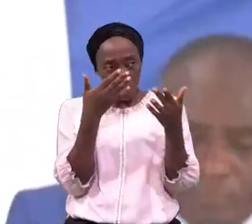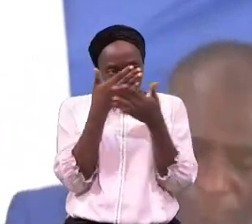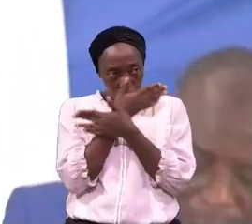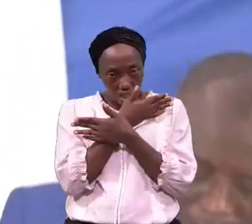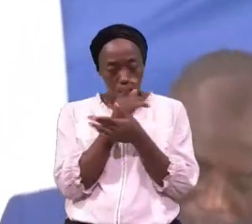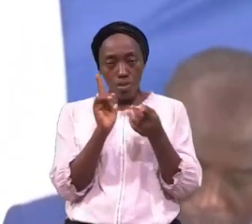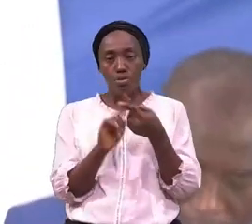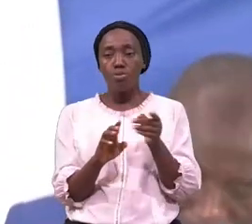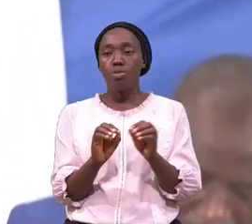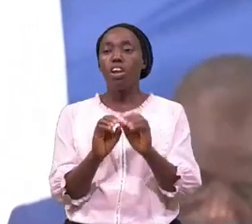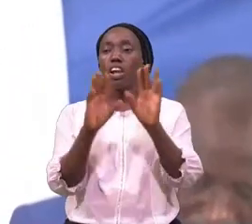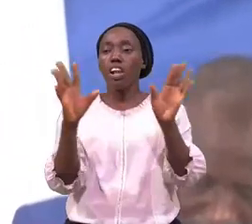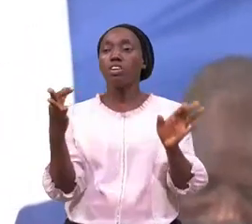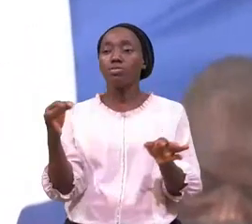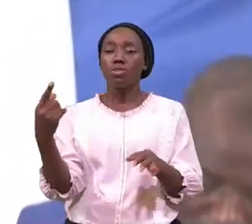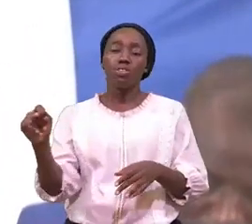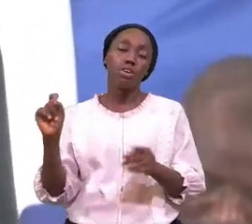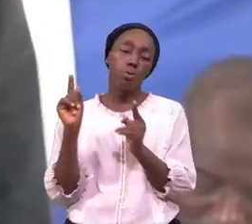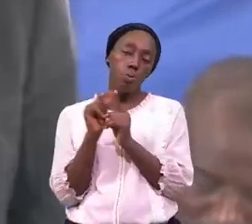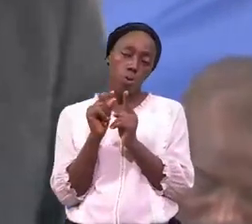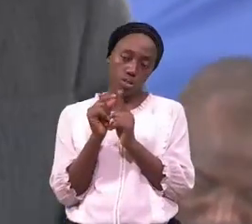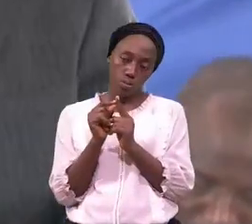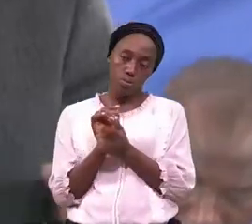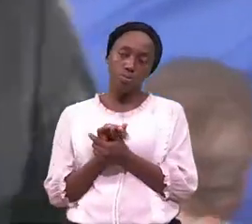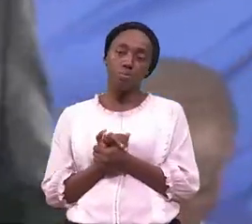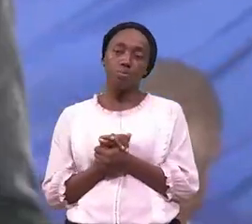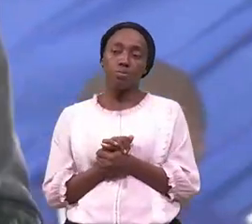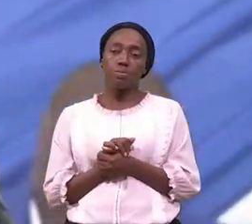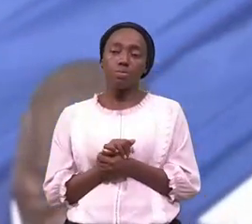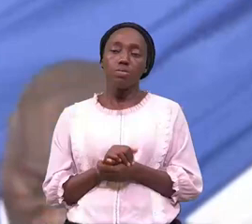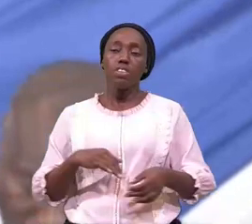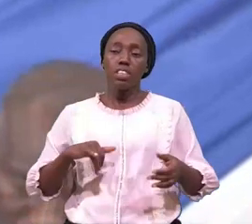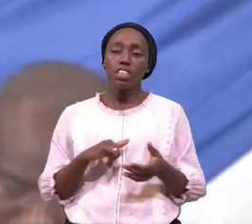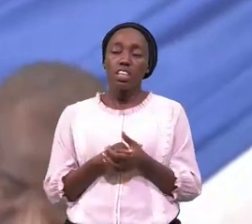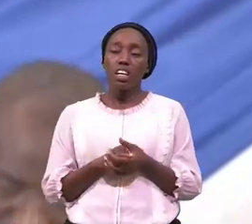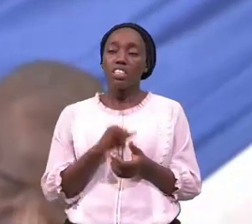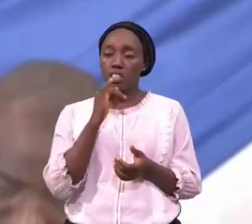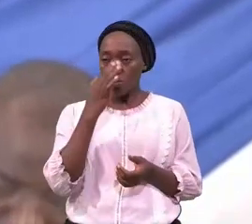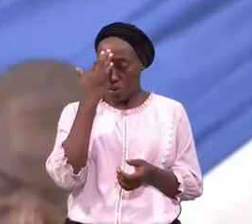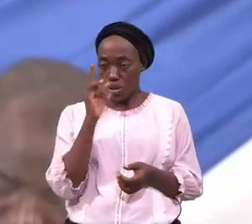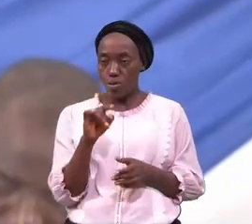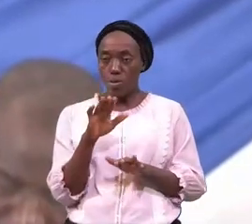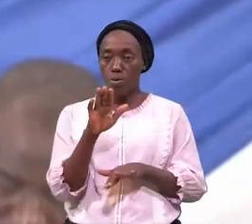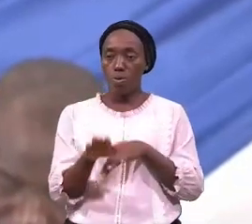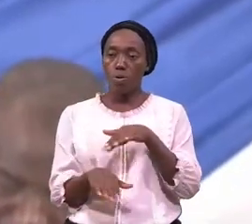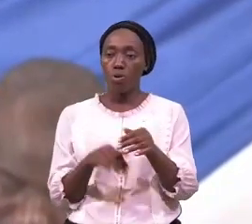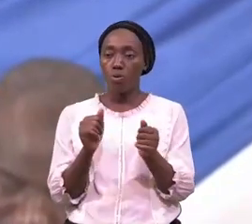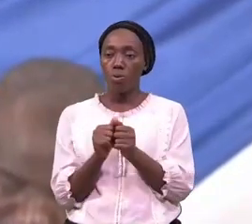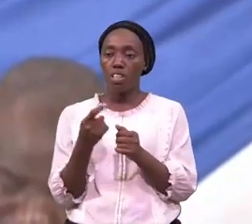Parce qu'il détourne les gens des ténèbres et les amène à la lumière de l'évangile. C'est comme ça qu'il marche avec